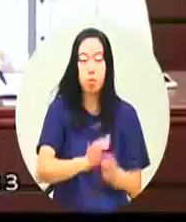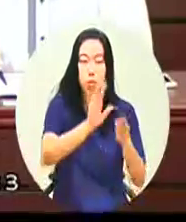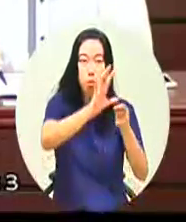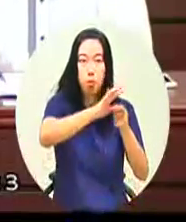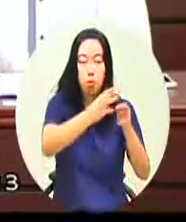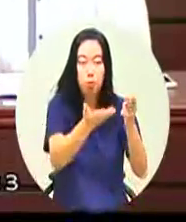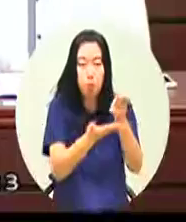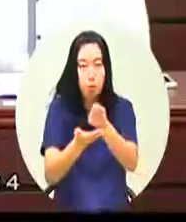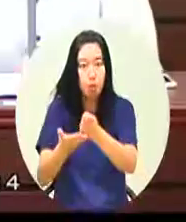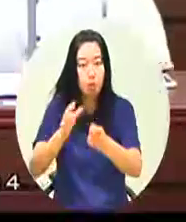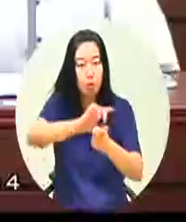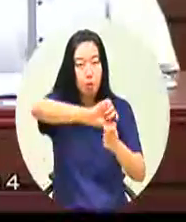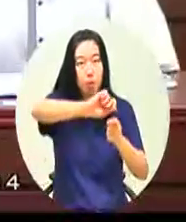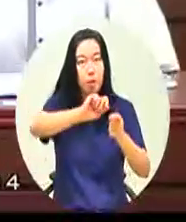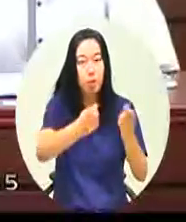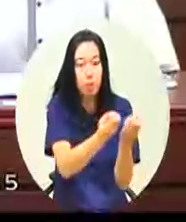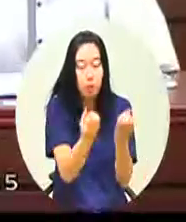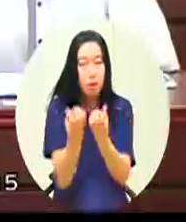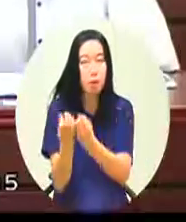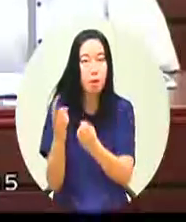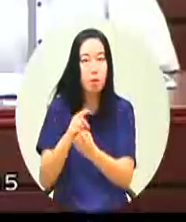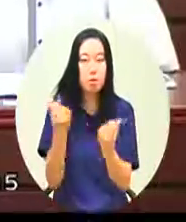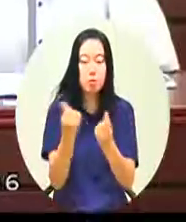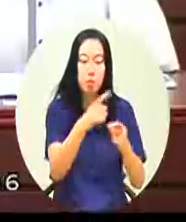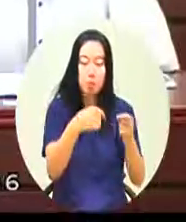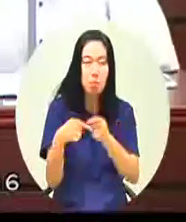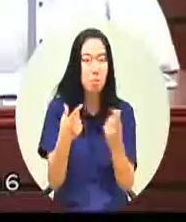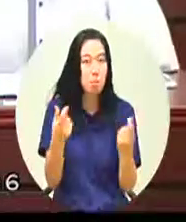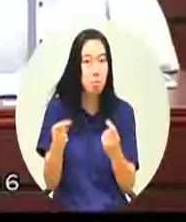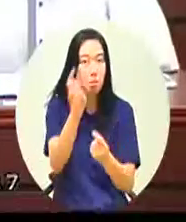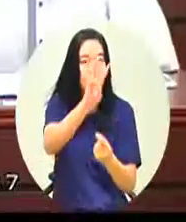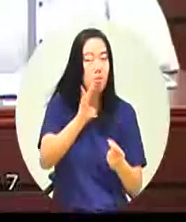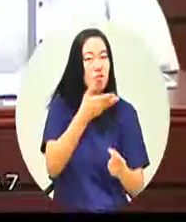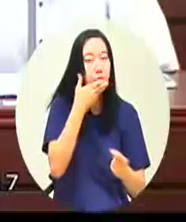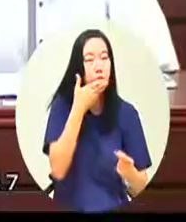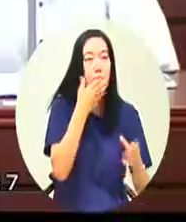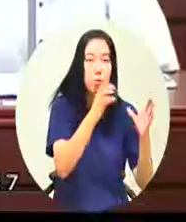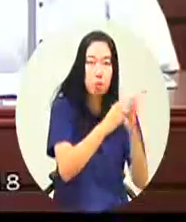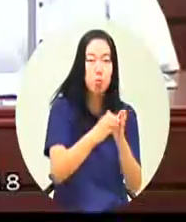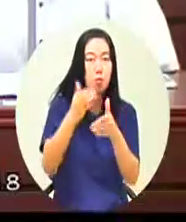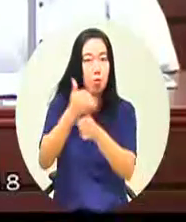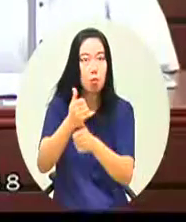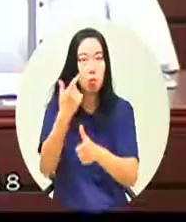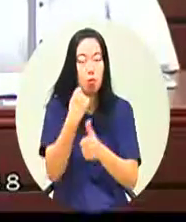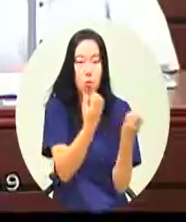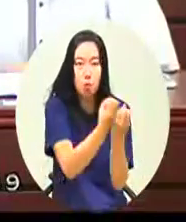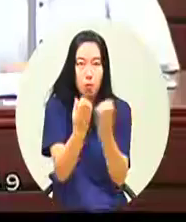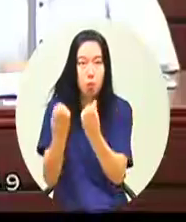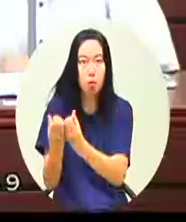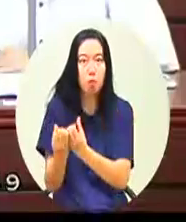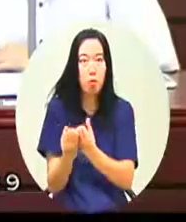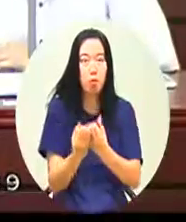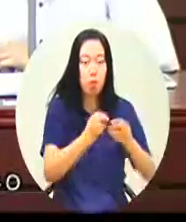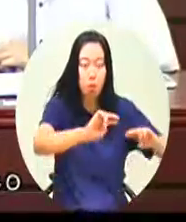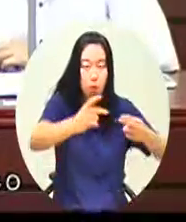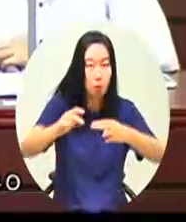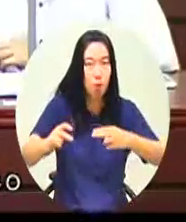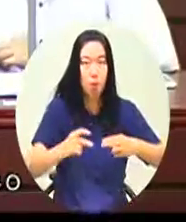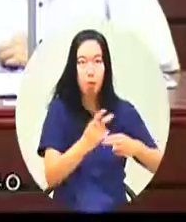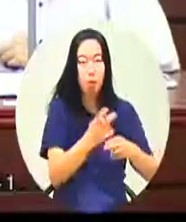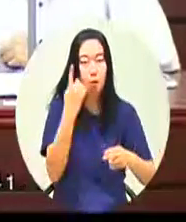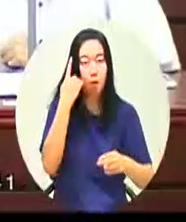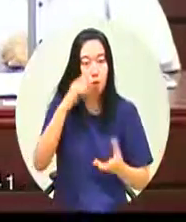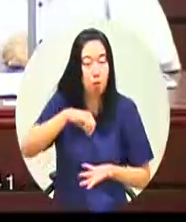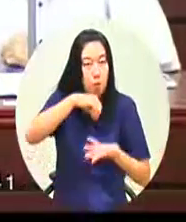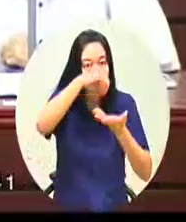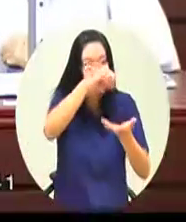这个部分其实每年度不管是水利局或者是水利会，我们都会有一些灾害修复的工程经费去提报。那我们再追